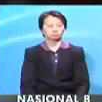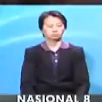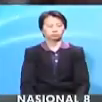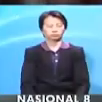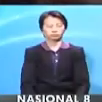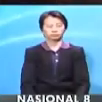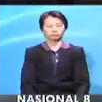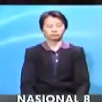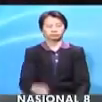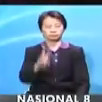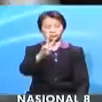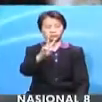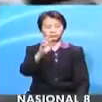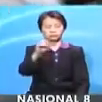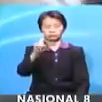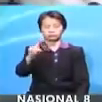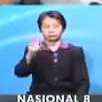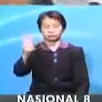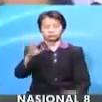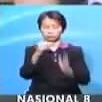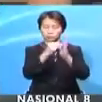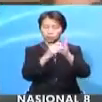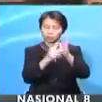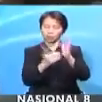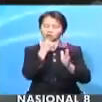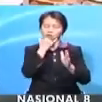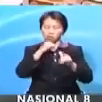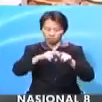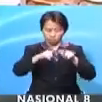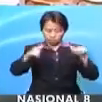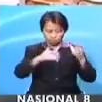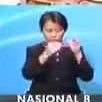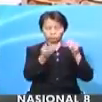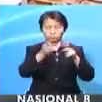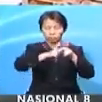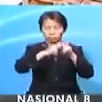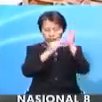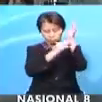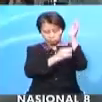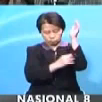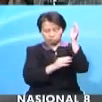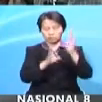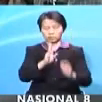pada tahun 2014 tentara kesalahan diperluas kepada 4